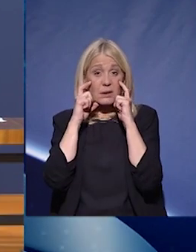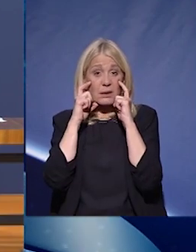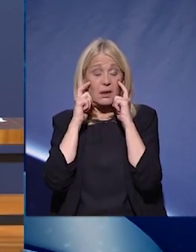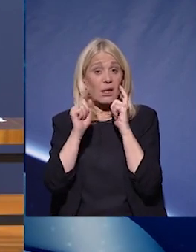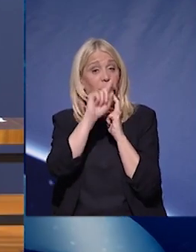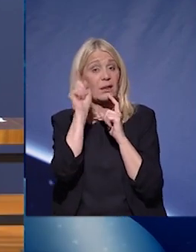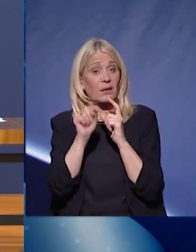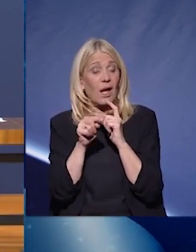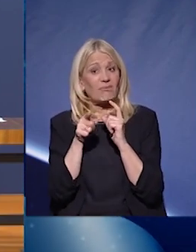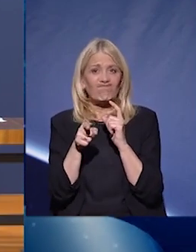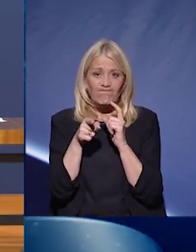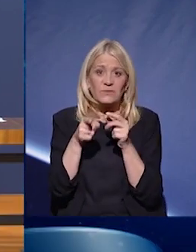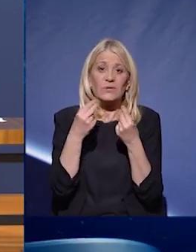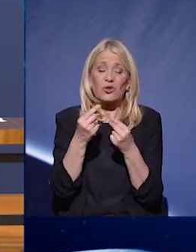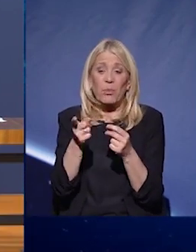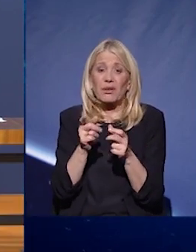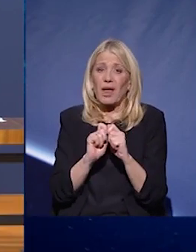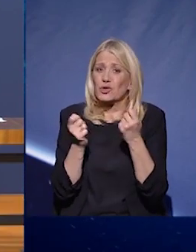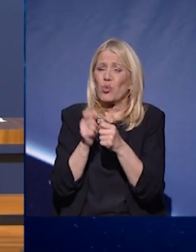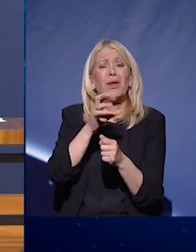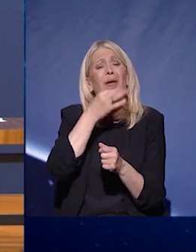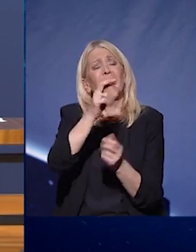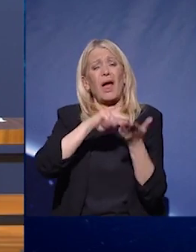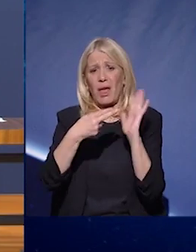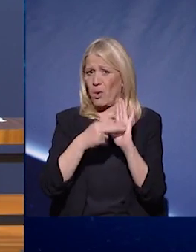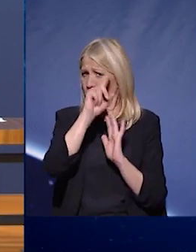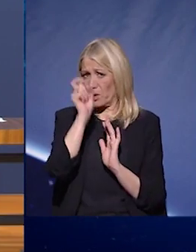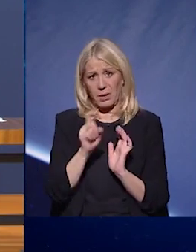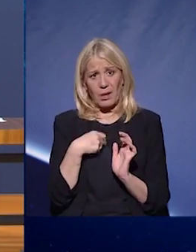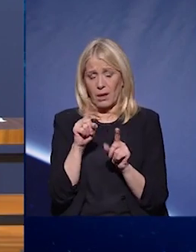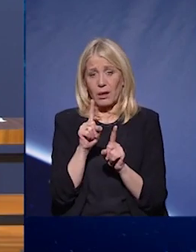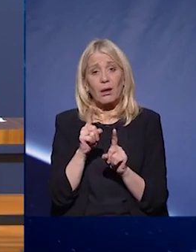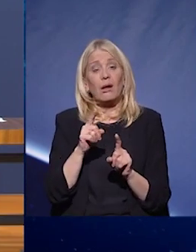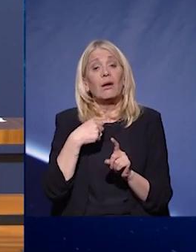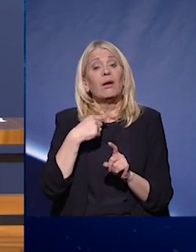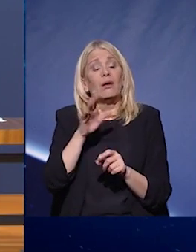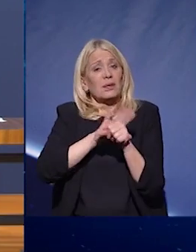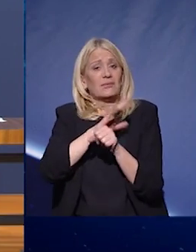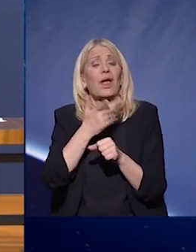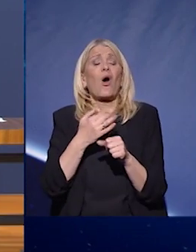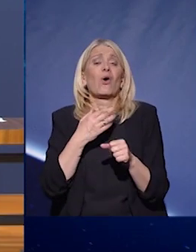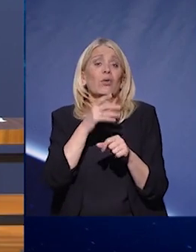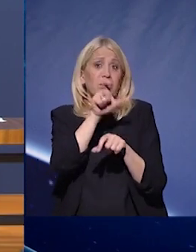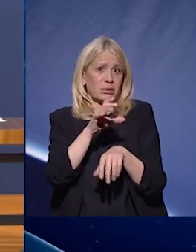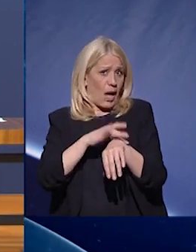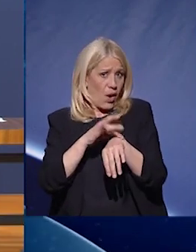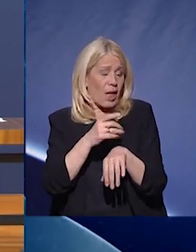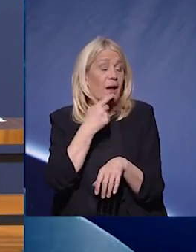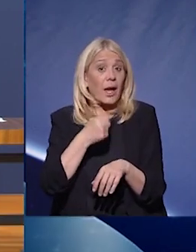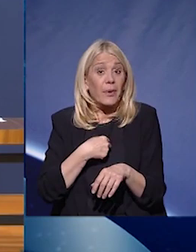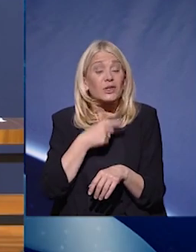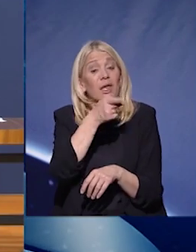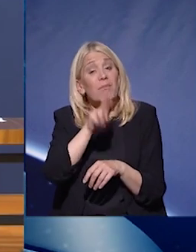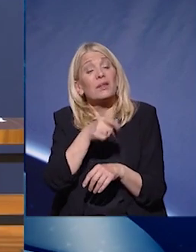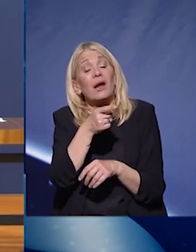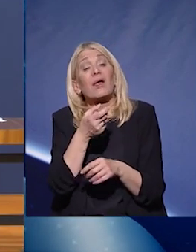Da li su opravdani takvi skupovi? Nije pitanje, političko pitanje sa stanovišta struke. I dodatno, imate li